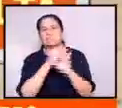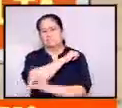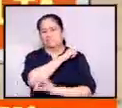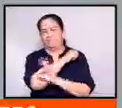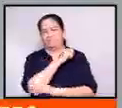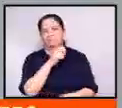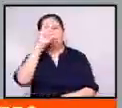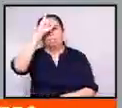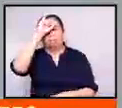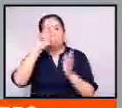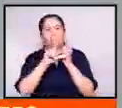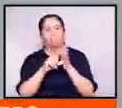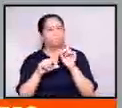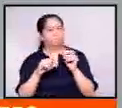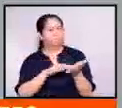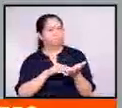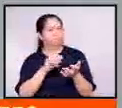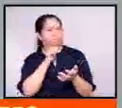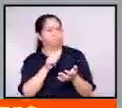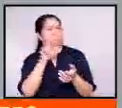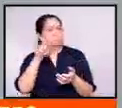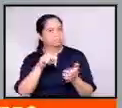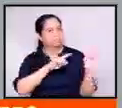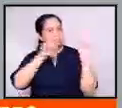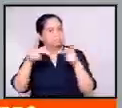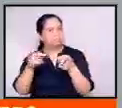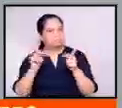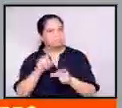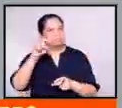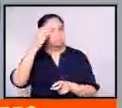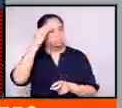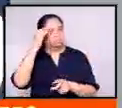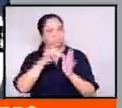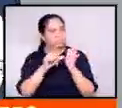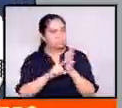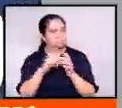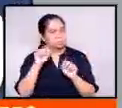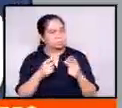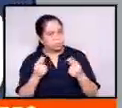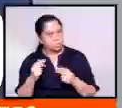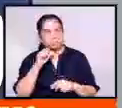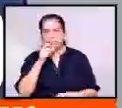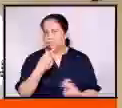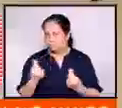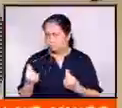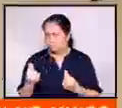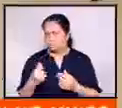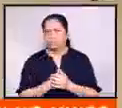dayuhan. Ignorance of the law excuses no one. Dapat pagpupunta kayo sa isang lugar, dapat malaman nyo yung pwede nyong gamitin, hindi nyo pwedeng